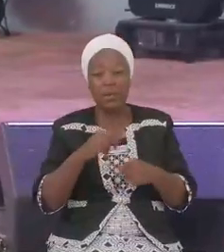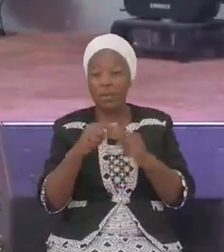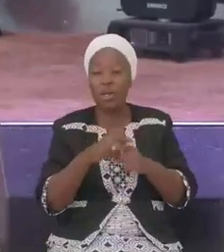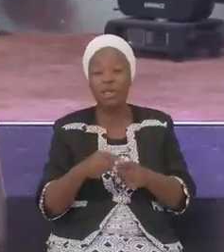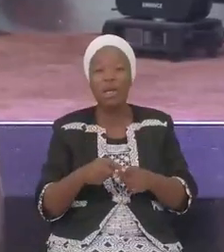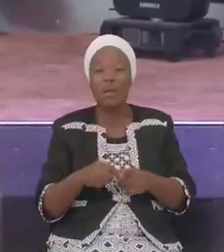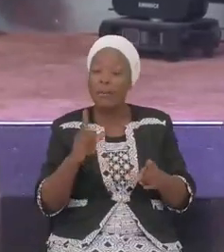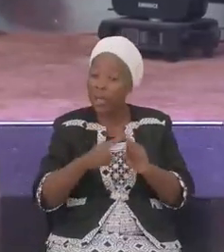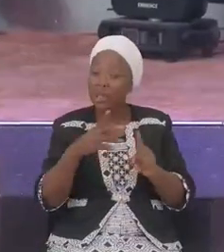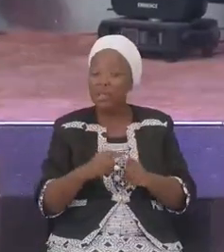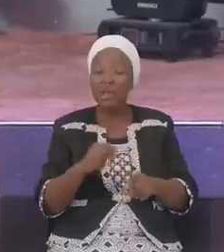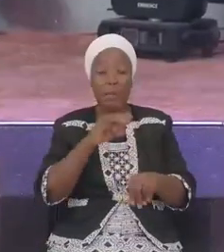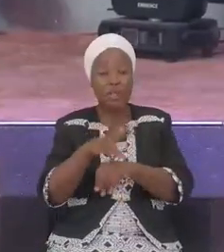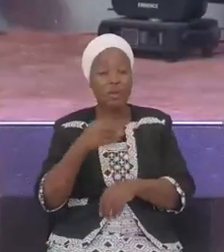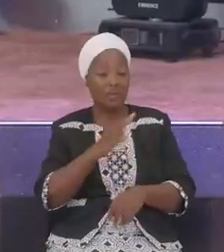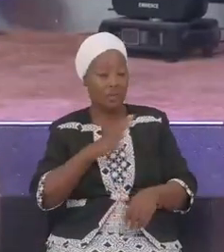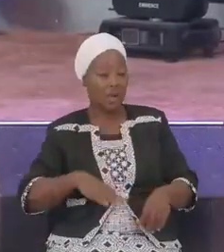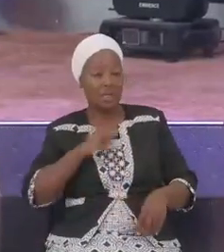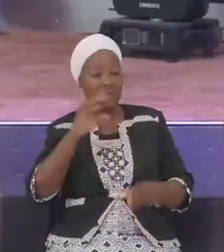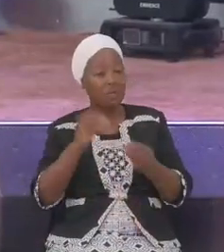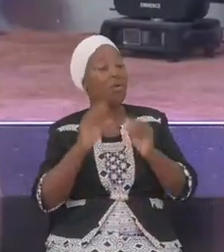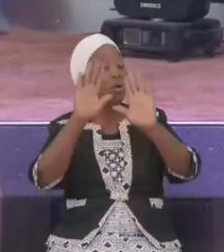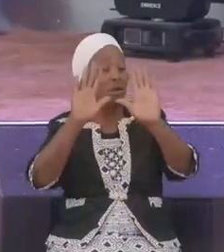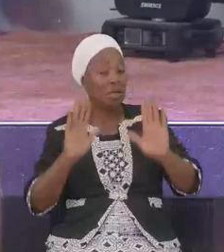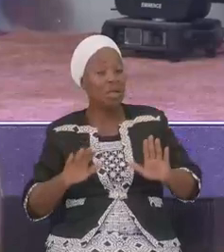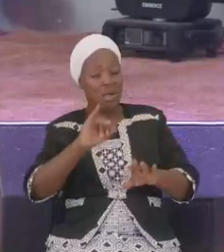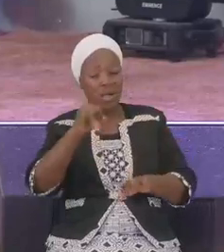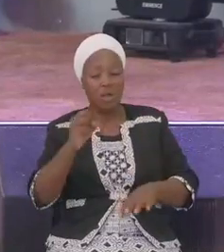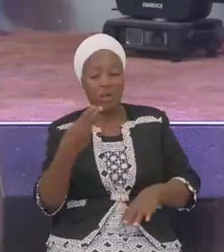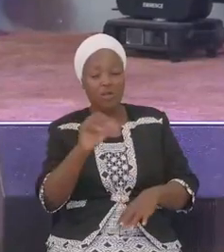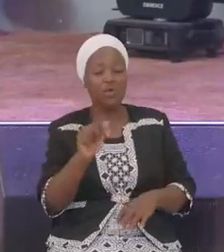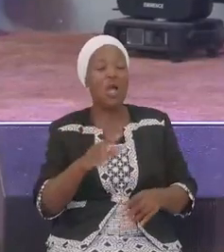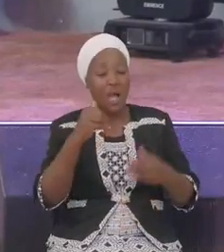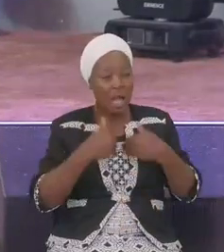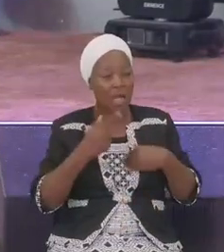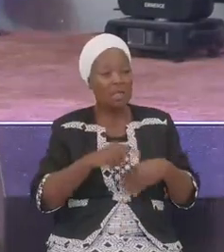excellent. Josué avait un ministère, mais le ministère de Christ